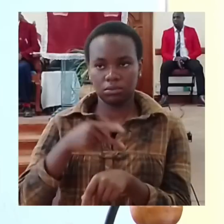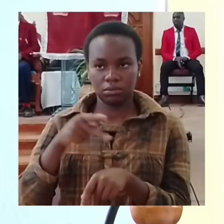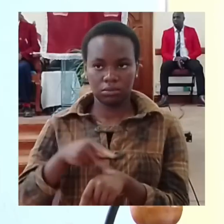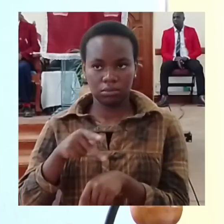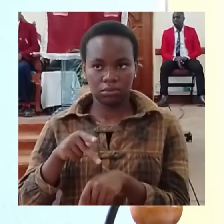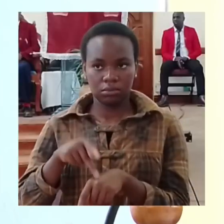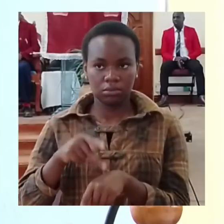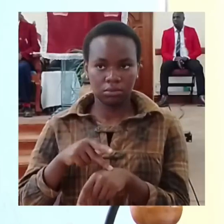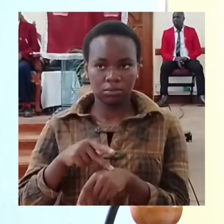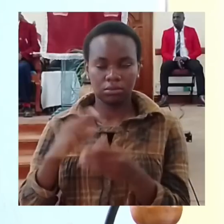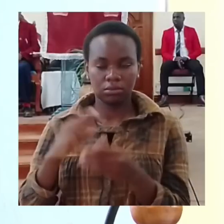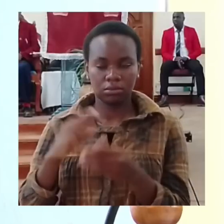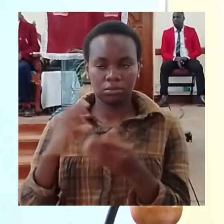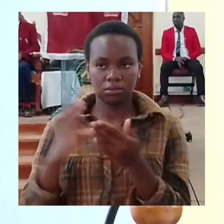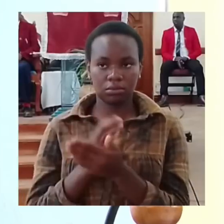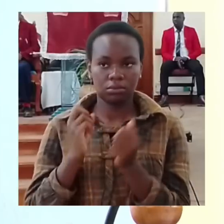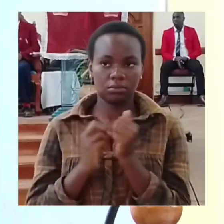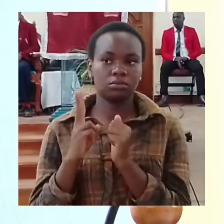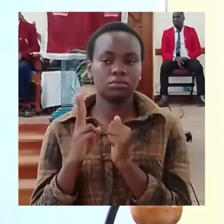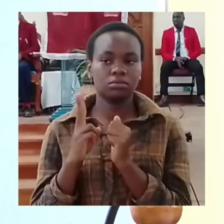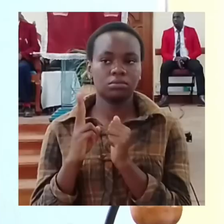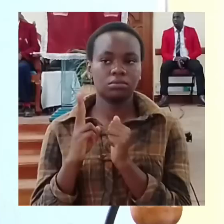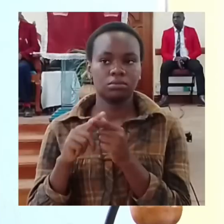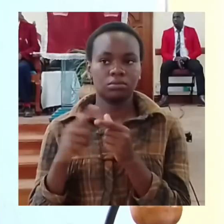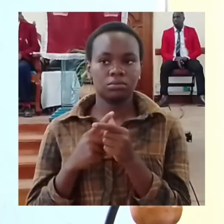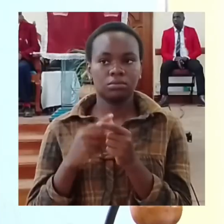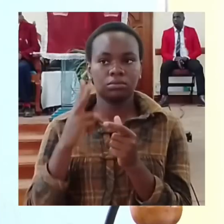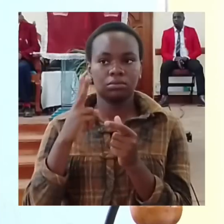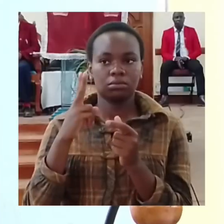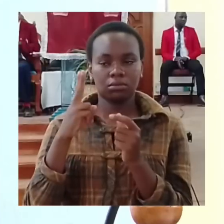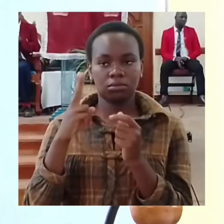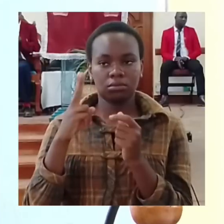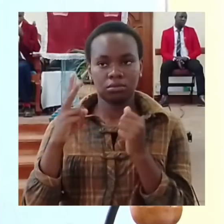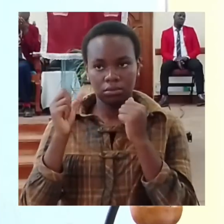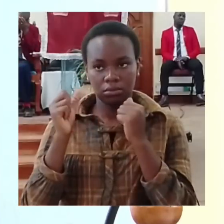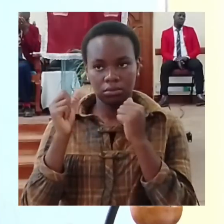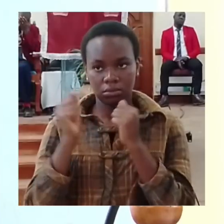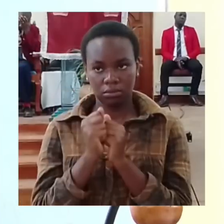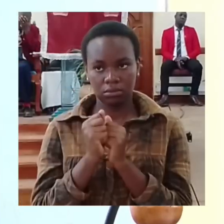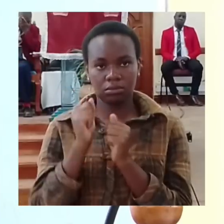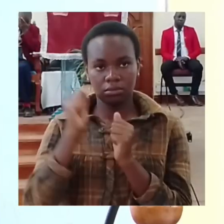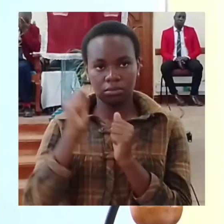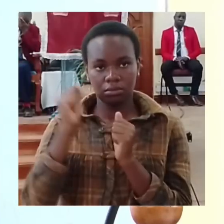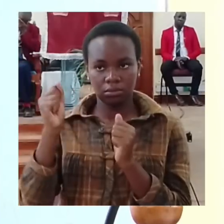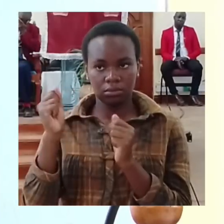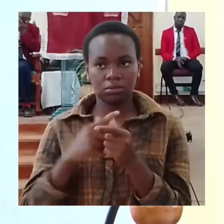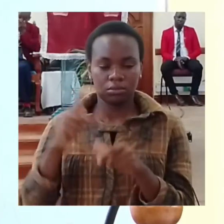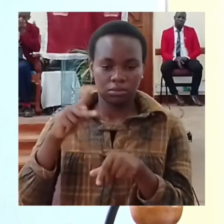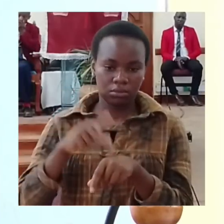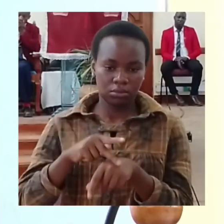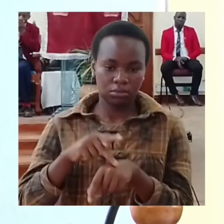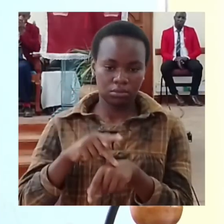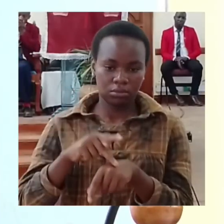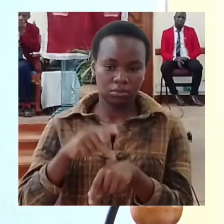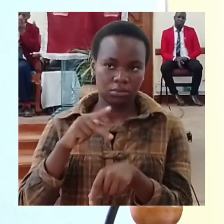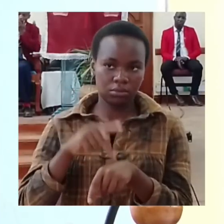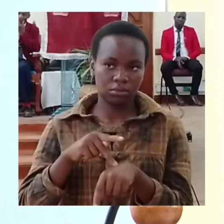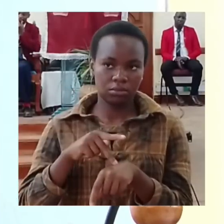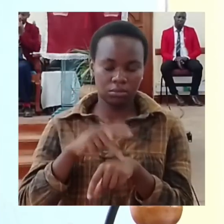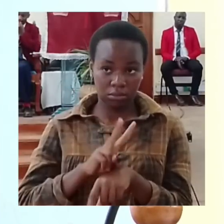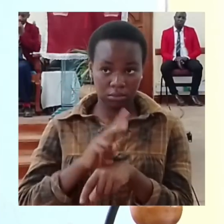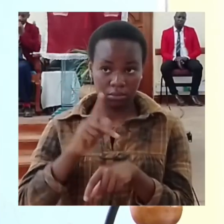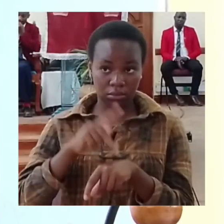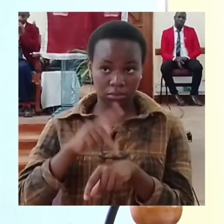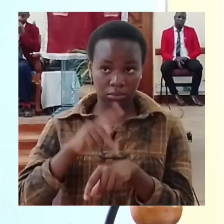ugithoma Thimo 11 muhari wa 25, Thimo arauga atiriri mundu uria mutana